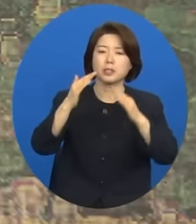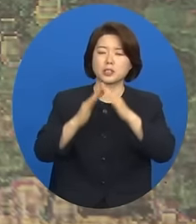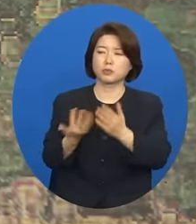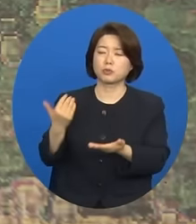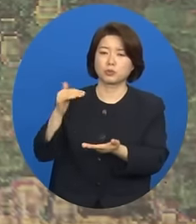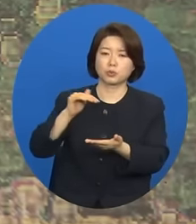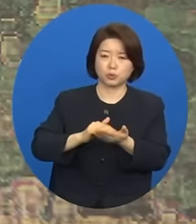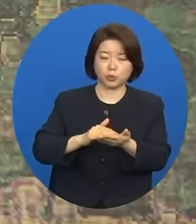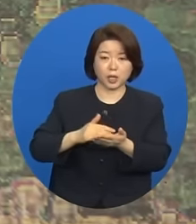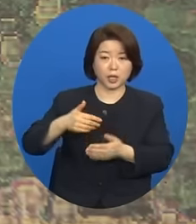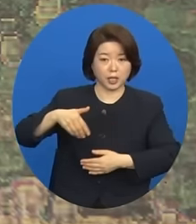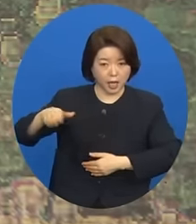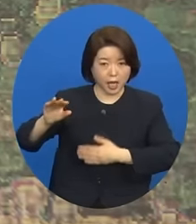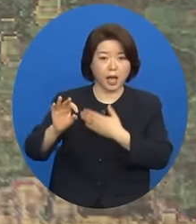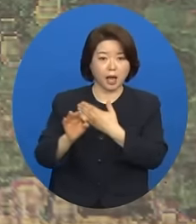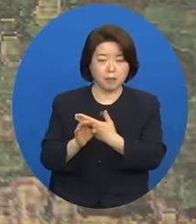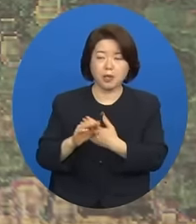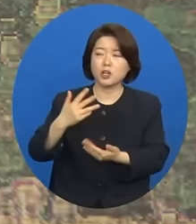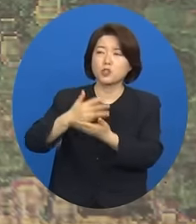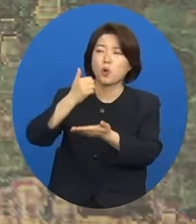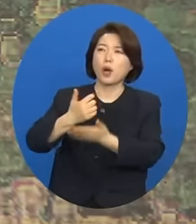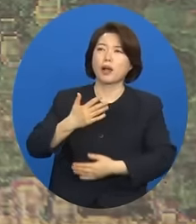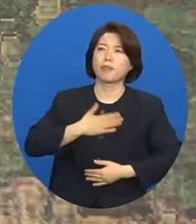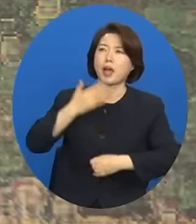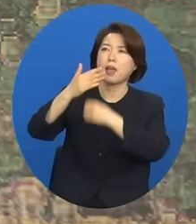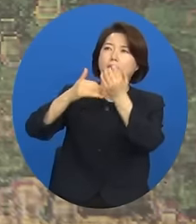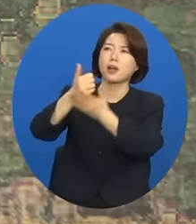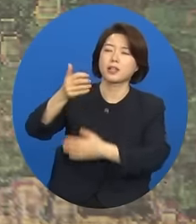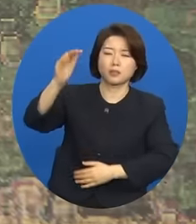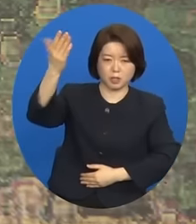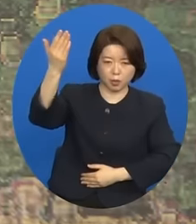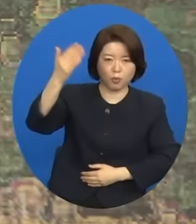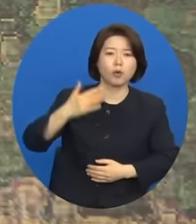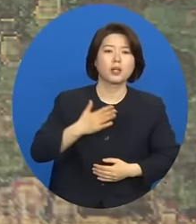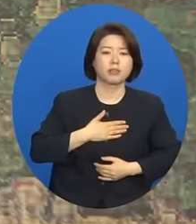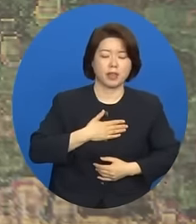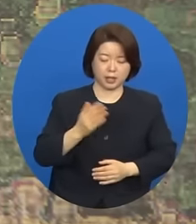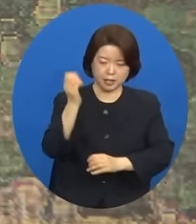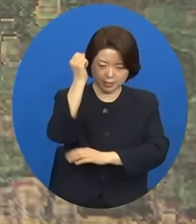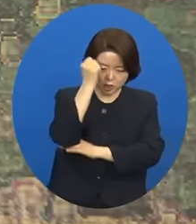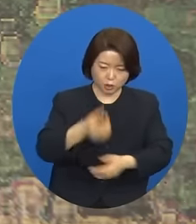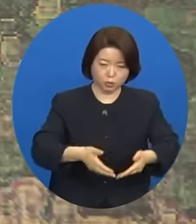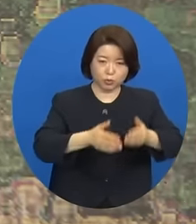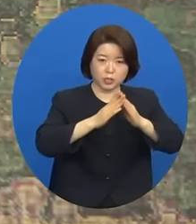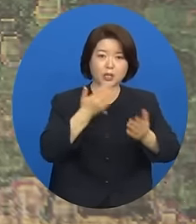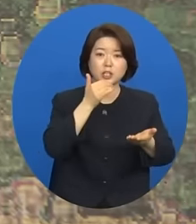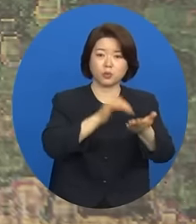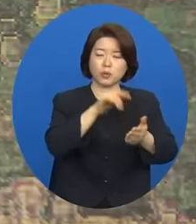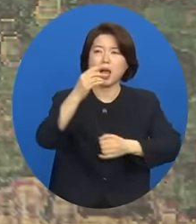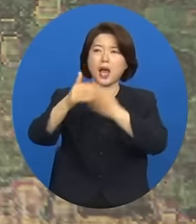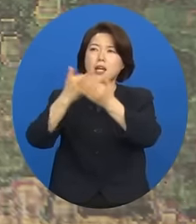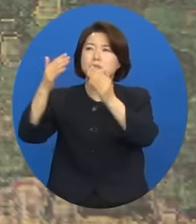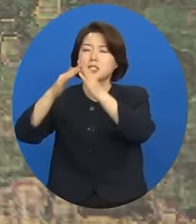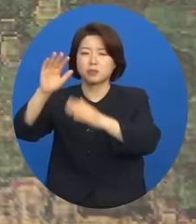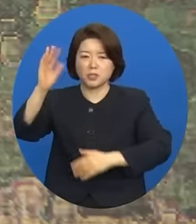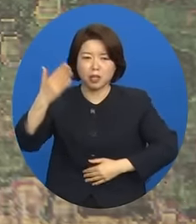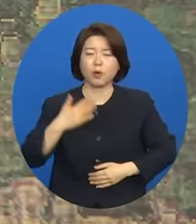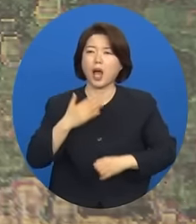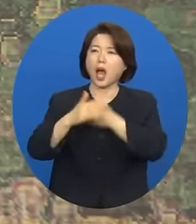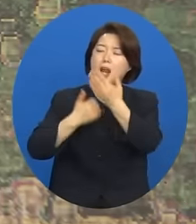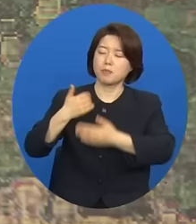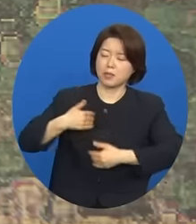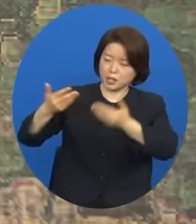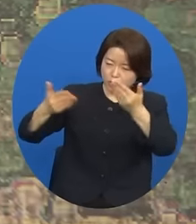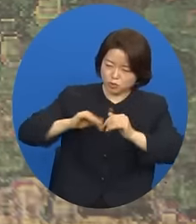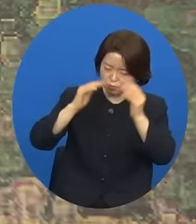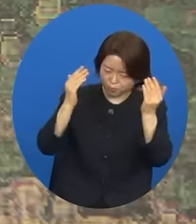돌아가게 하시면 여호와께서 나의 하나님이 되실 것이고 내가 기둥으로 세운 이 돌이 하나님의 집이 될 것이고 하나님께서 내게 주신 모든